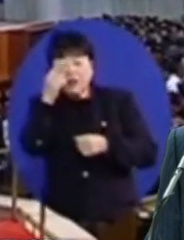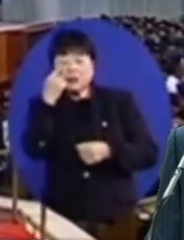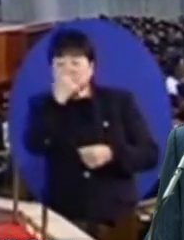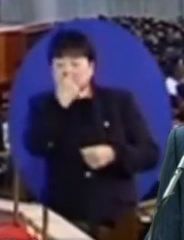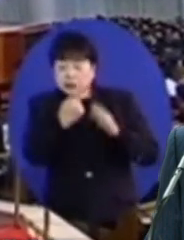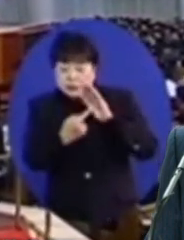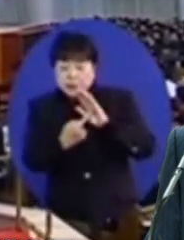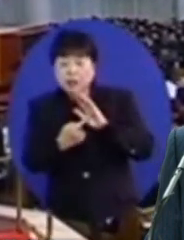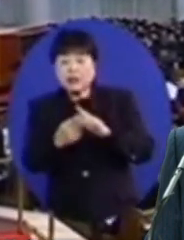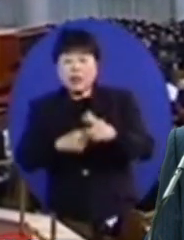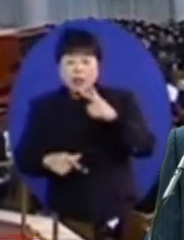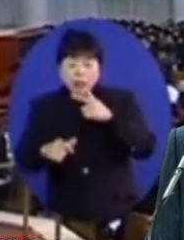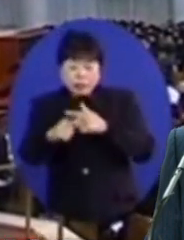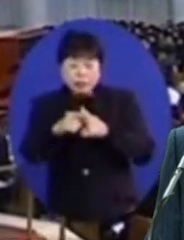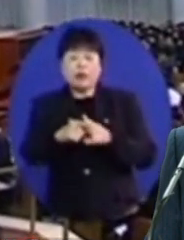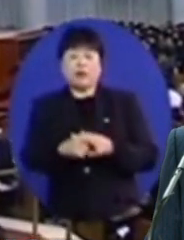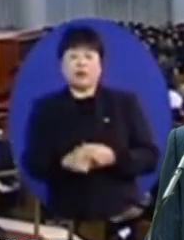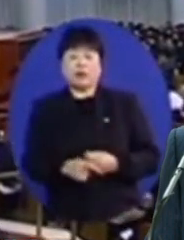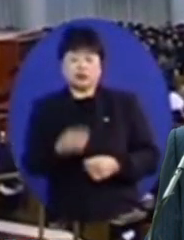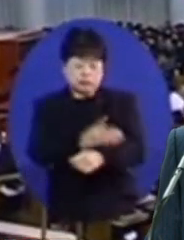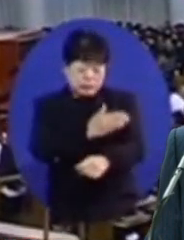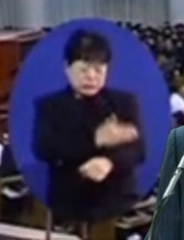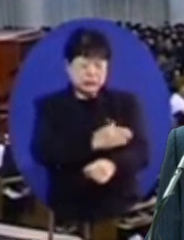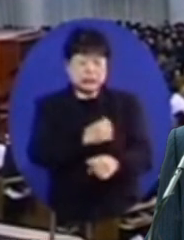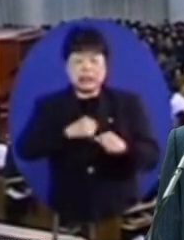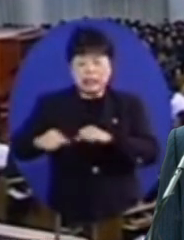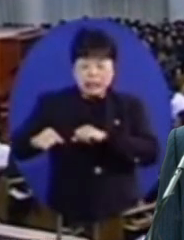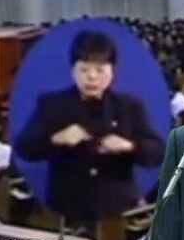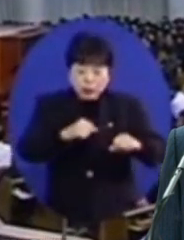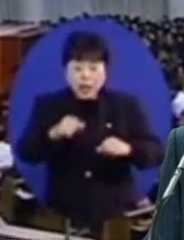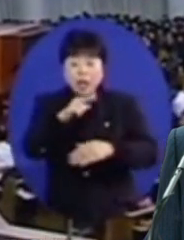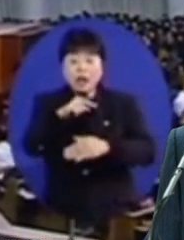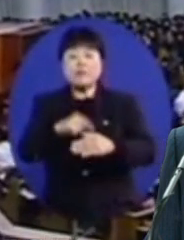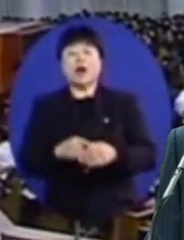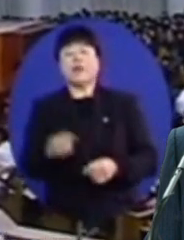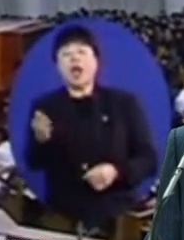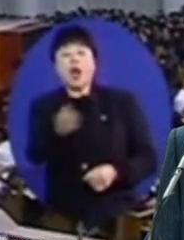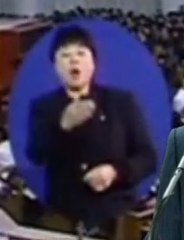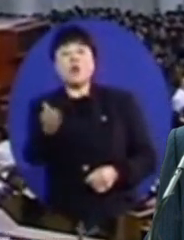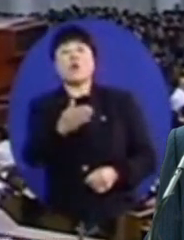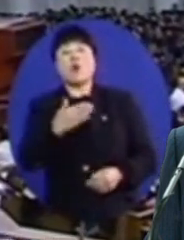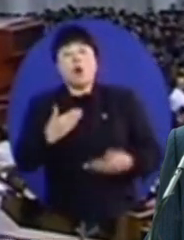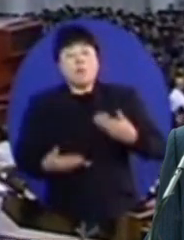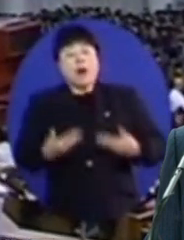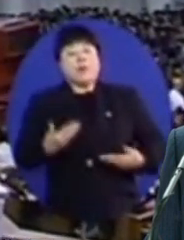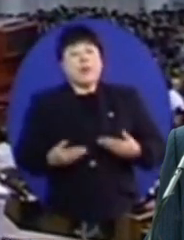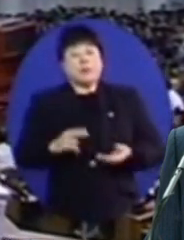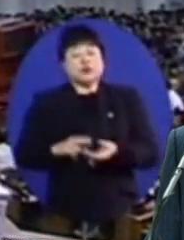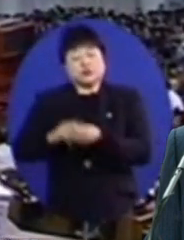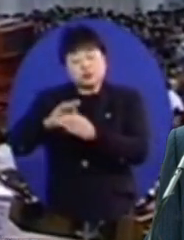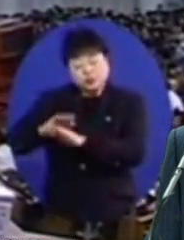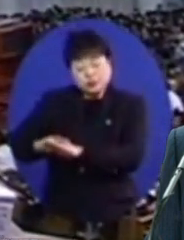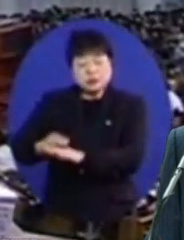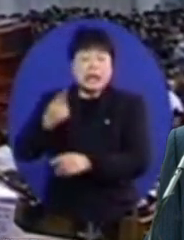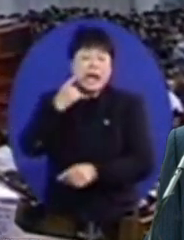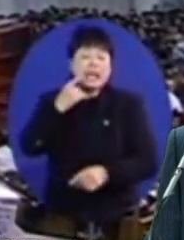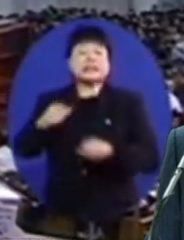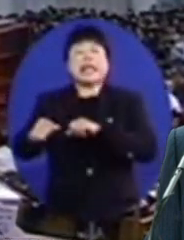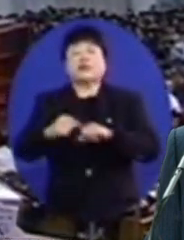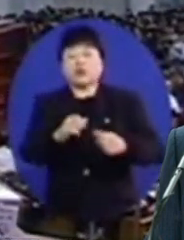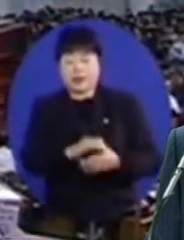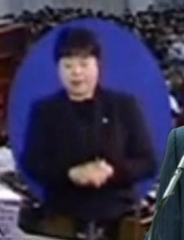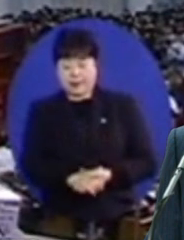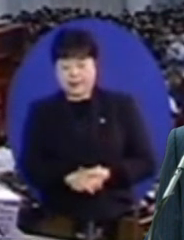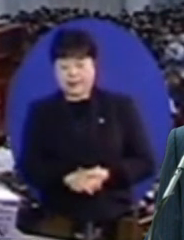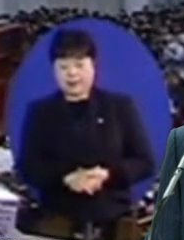보이려고 더욱 과도하게 움직입니다 그러나 이것은 마음의 공허를 바쁨으로 덮어버리려고 위장하는 행동일 뿐인 것입니다